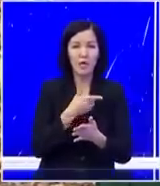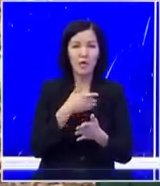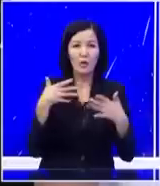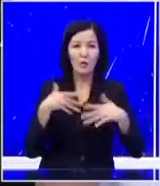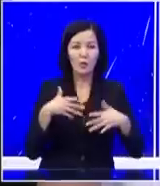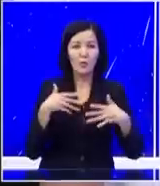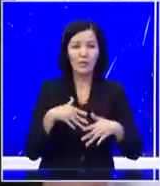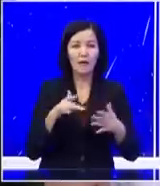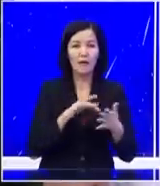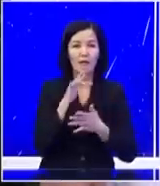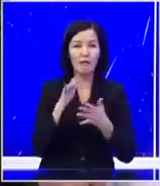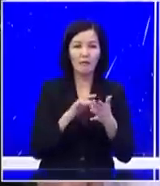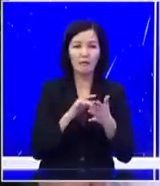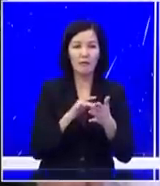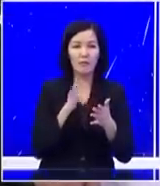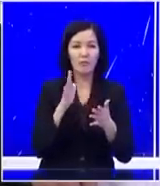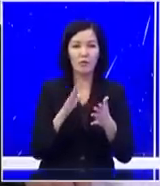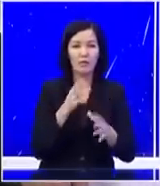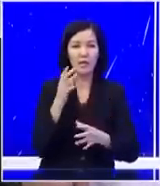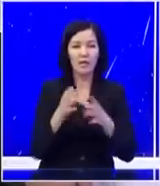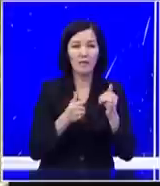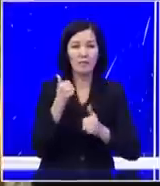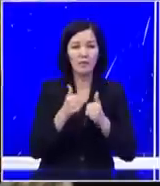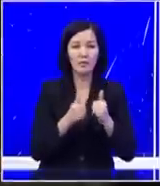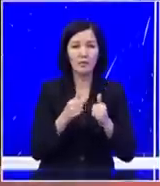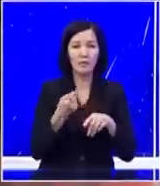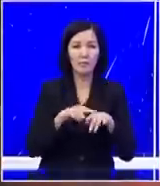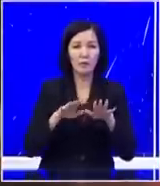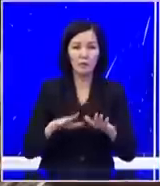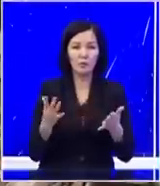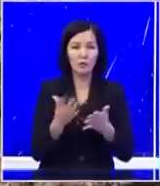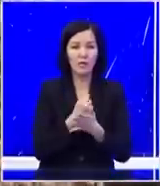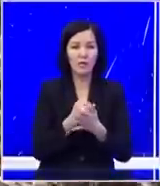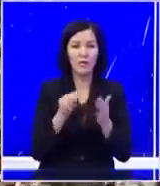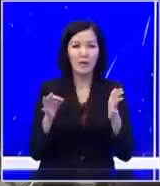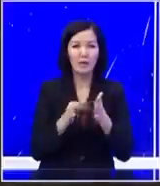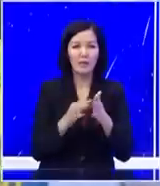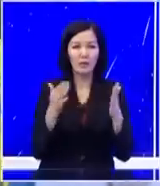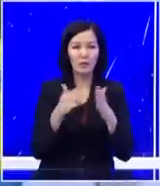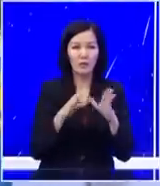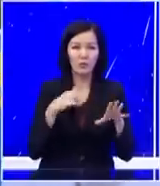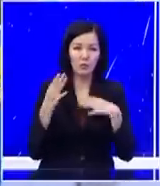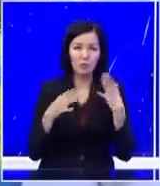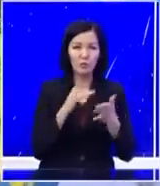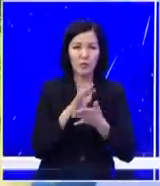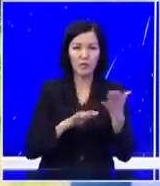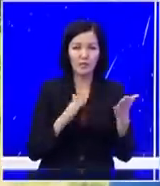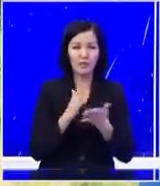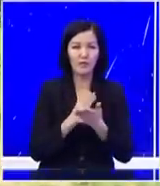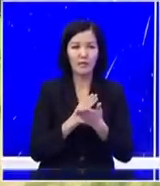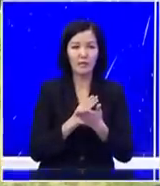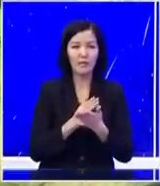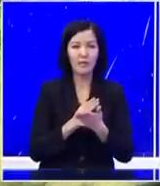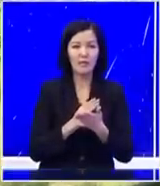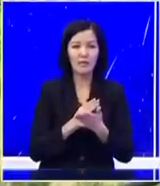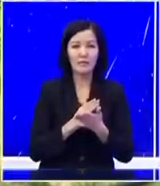Батуми қаласында жалауы желбірейтін әлем біріншілігінде алтын медаль алсам дейді. Мақсат айқын, қазір үйде дайындалып жатыр. Жаяу мысаның айтқаны бар,